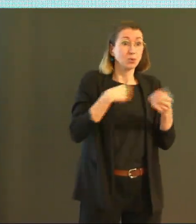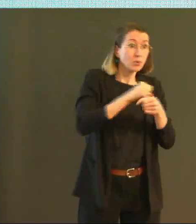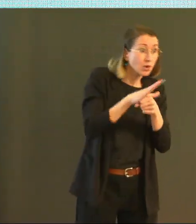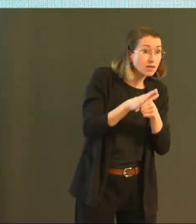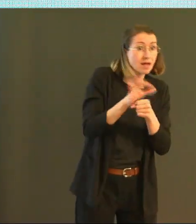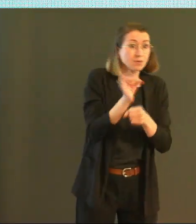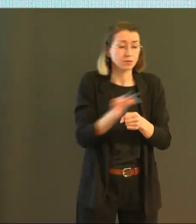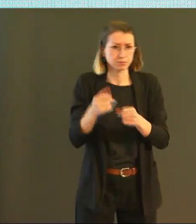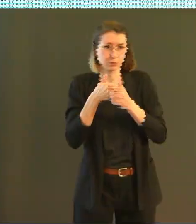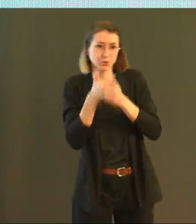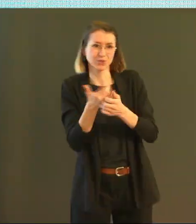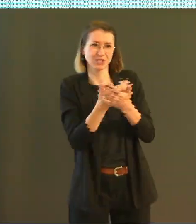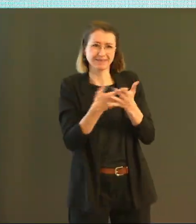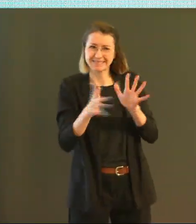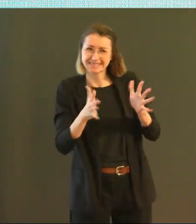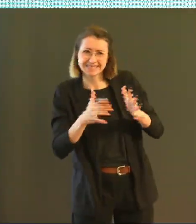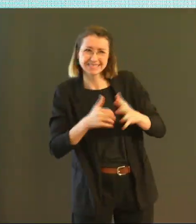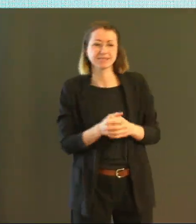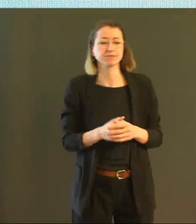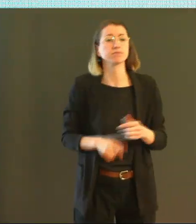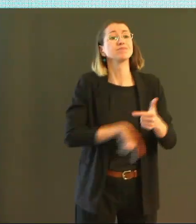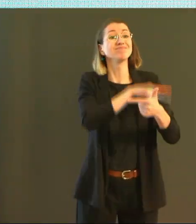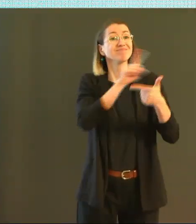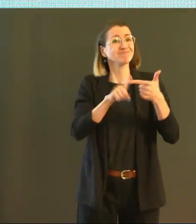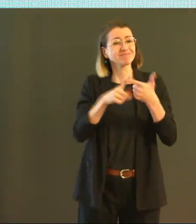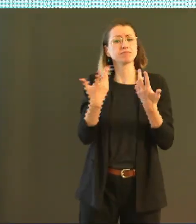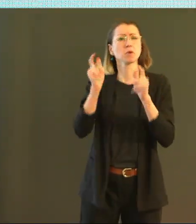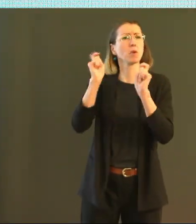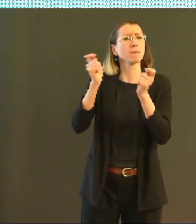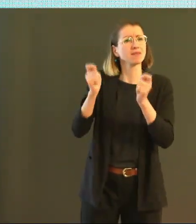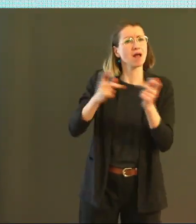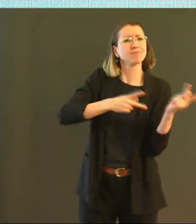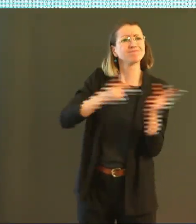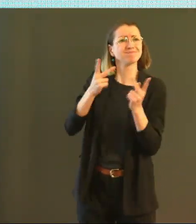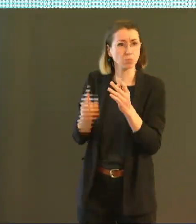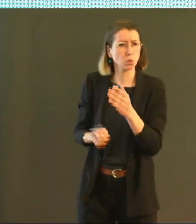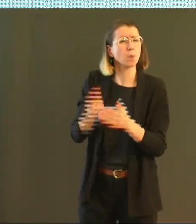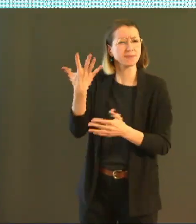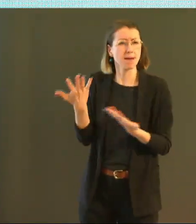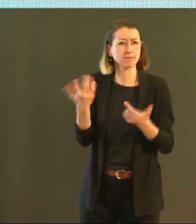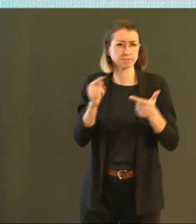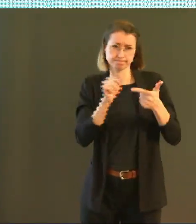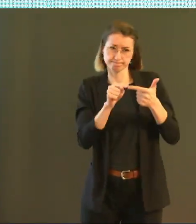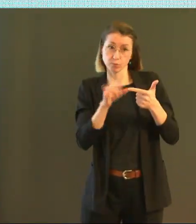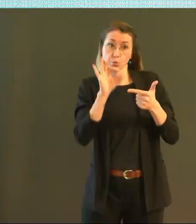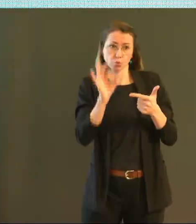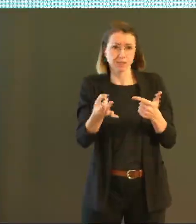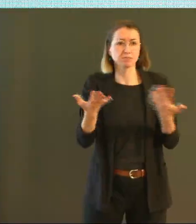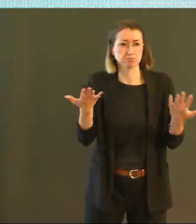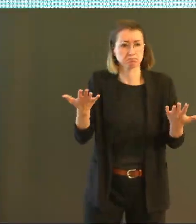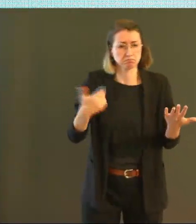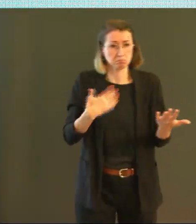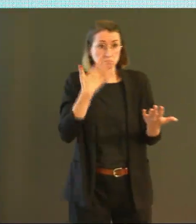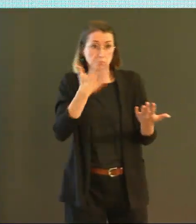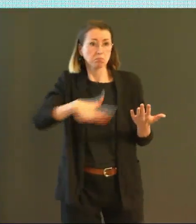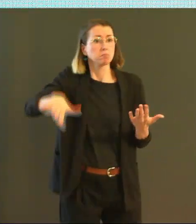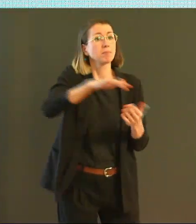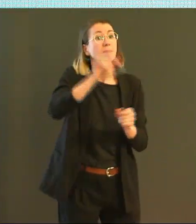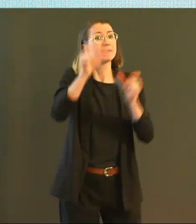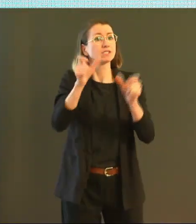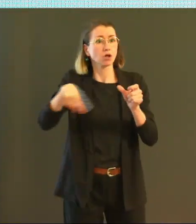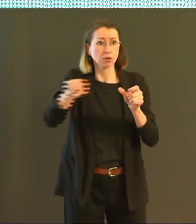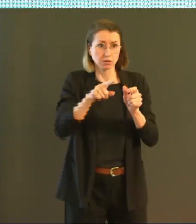d'hospitalisations là c'est plus proche effectivement de la réalité du terrain dans la population mais inévitablement avec un certain retard